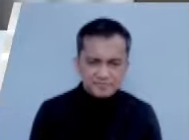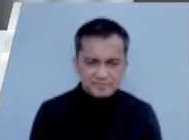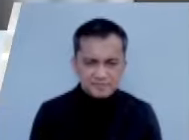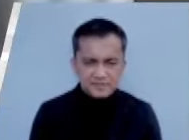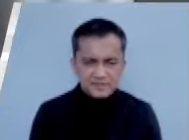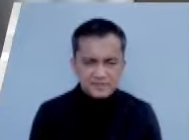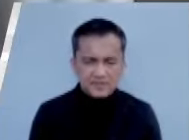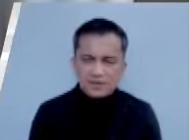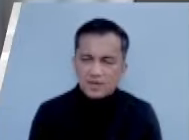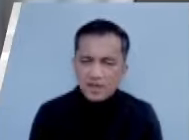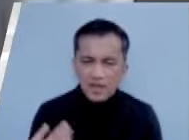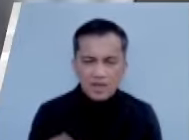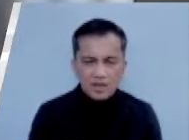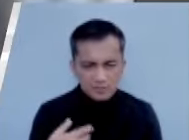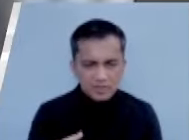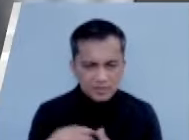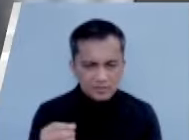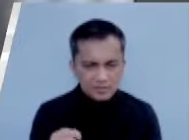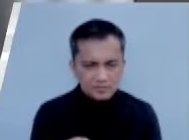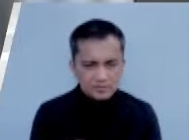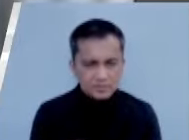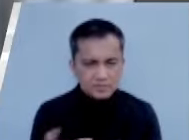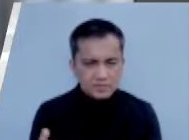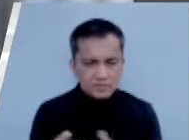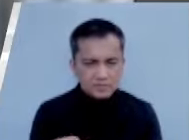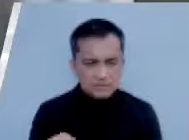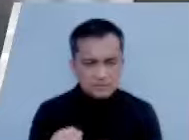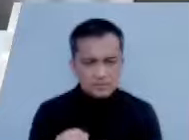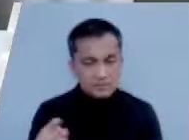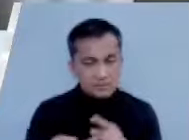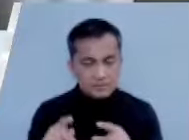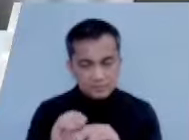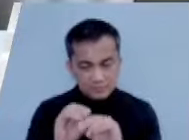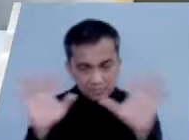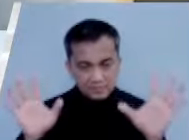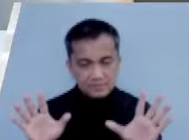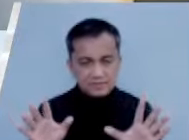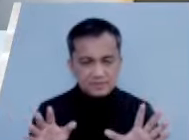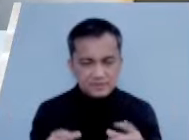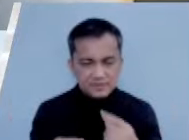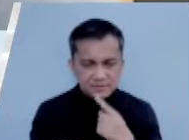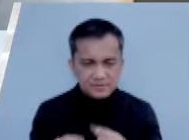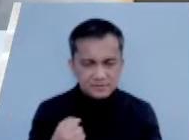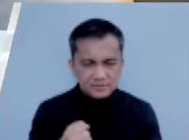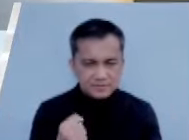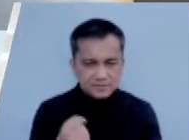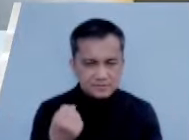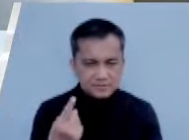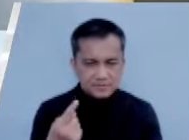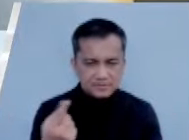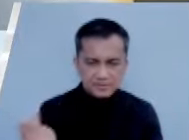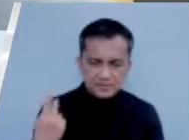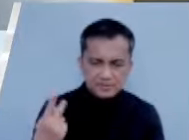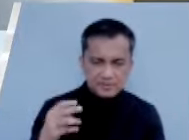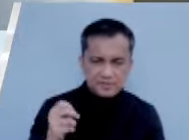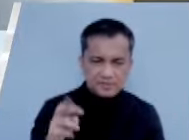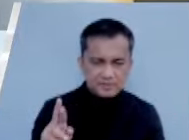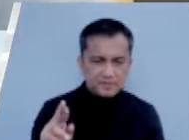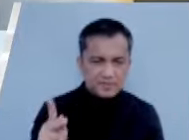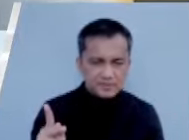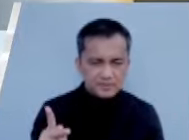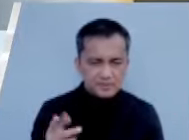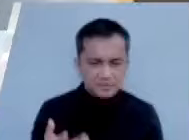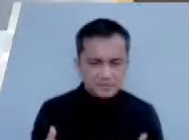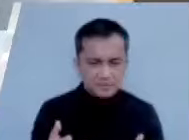would, you know, would enlighten people, would be help, and would make them understand. Nung naging kami ni Mark, maybe it's time na I come